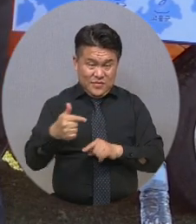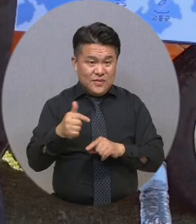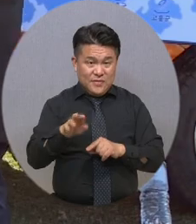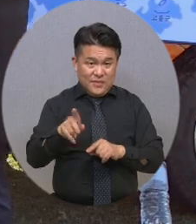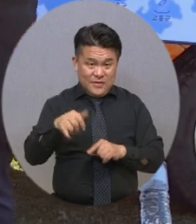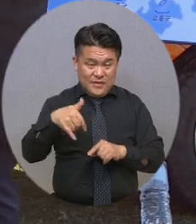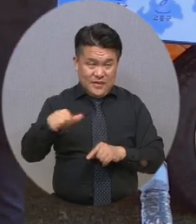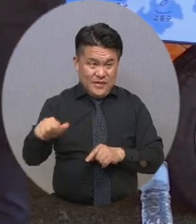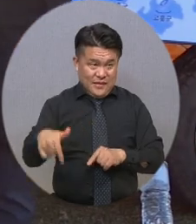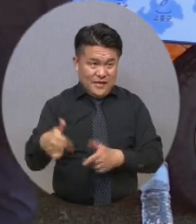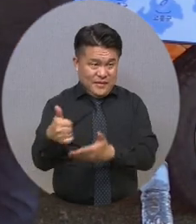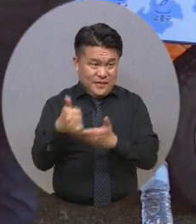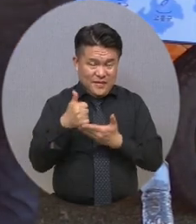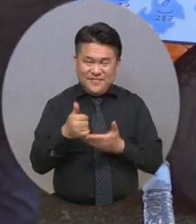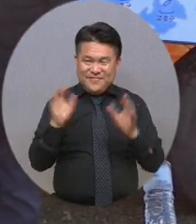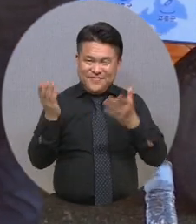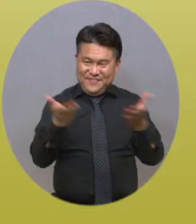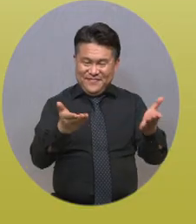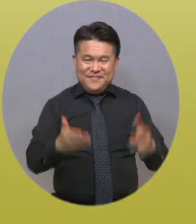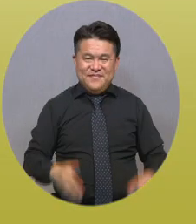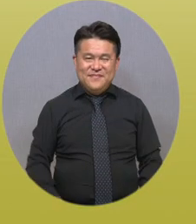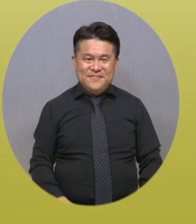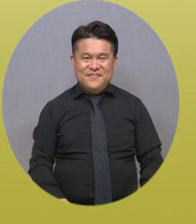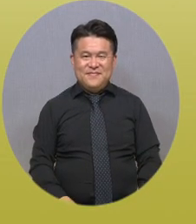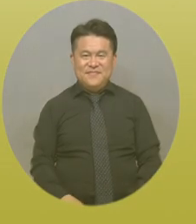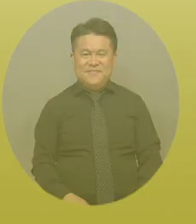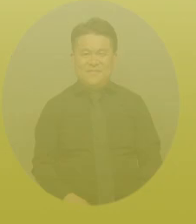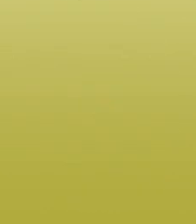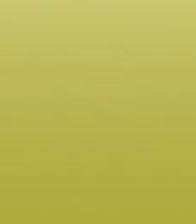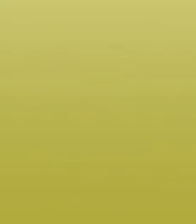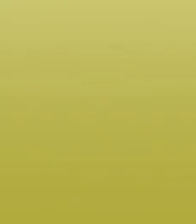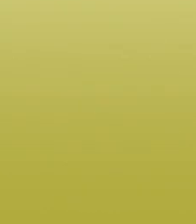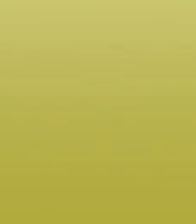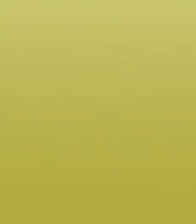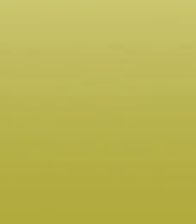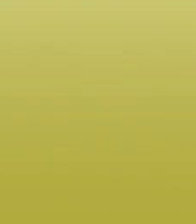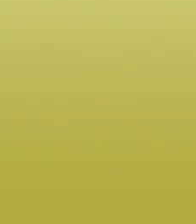윤 대표님 나와주세요.